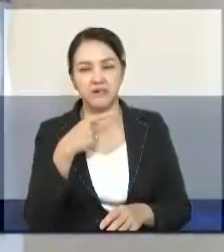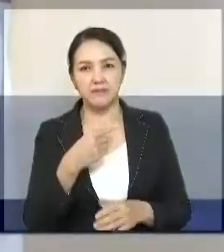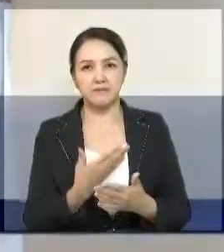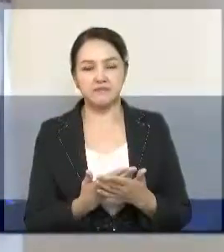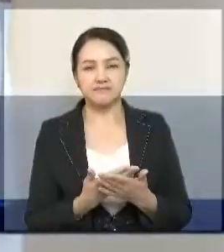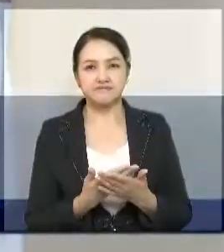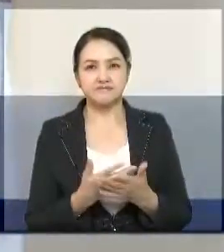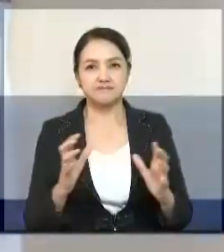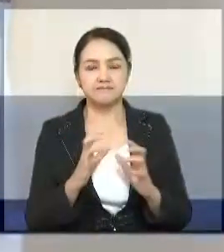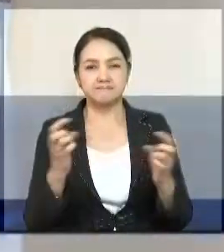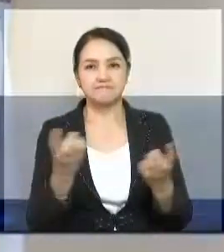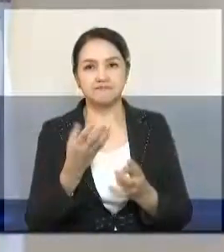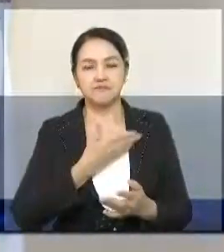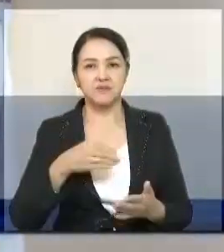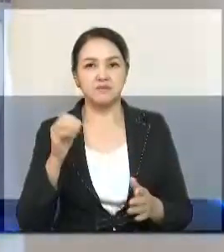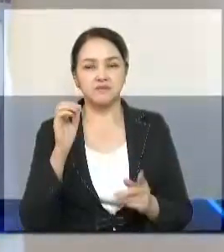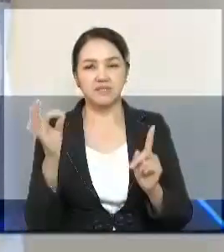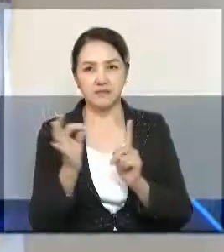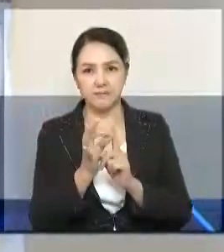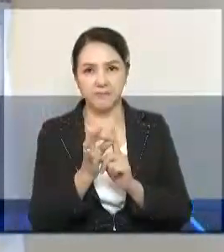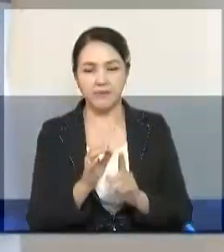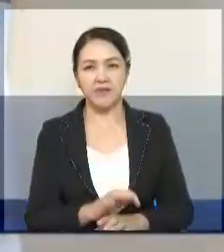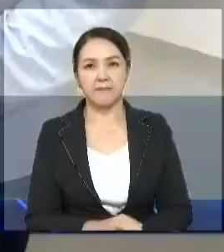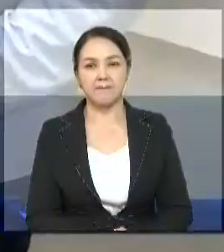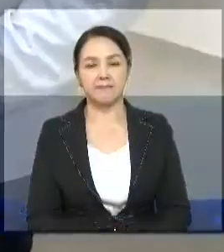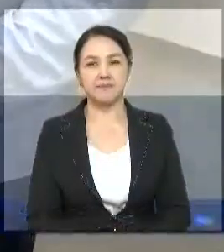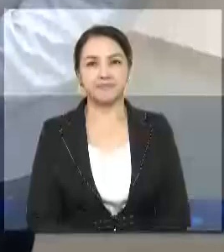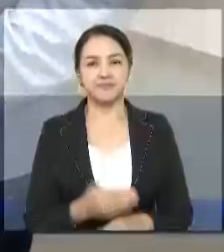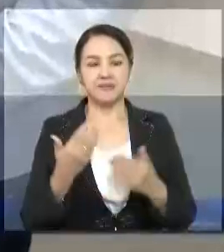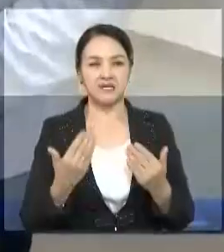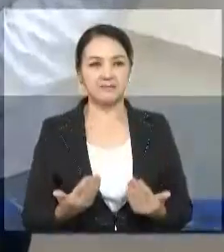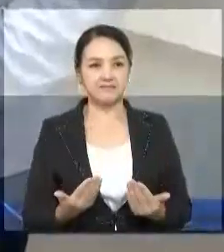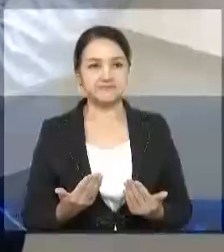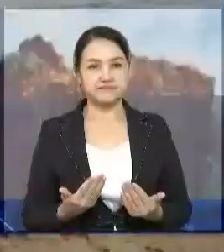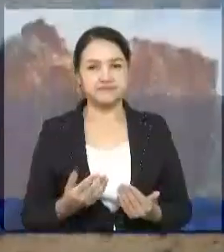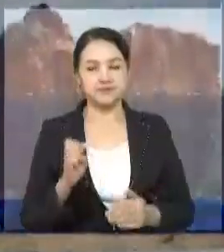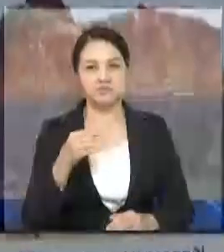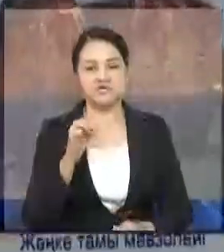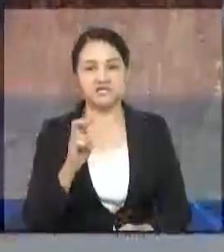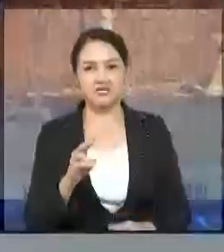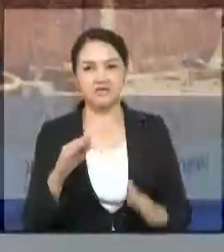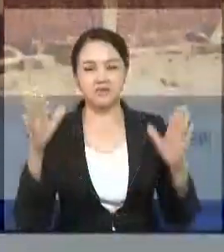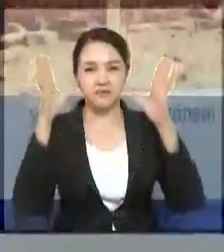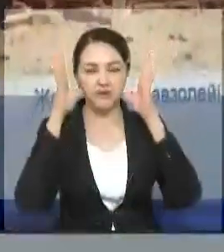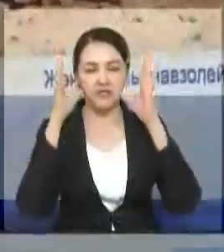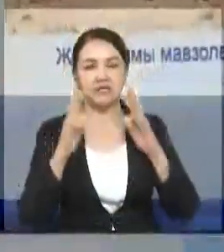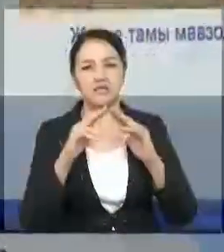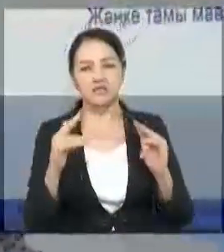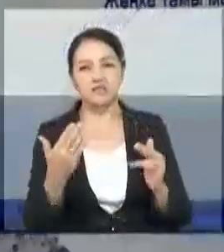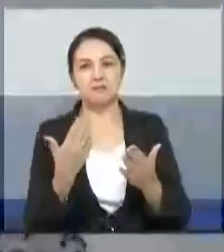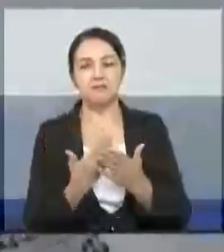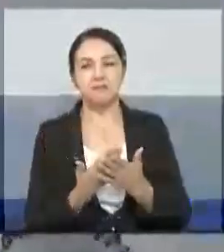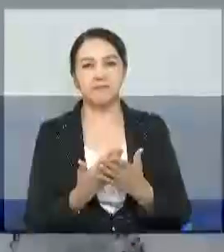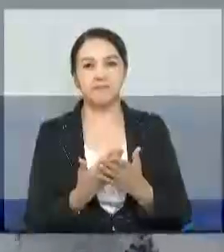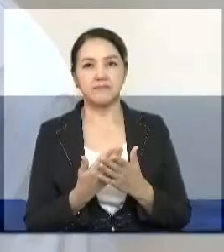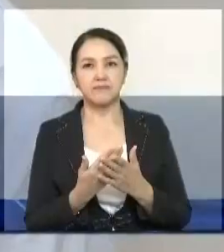соны сақтап қалу біздің мақсатымыз, келген мақсатымыз сол. Қазіргі Досжан Ишанның мешітінің, енді ол